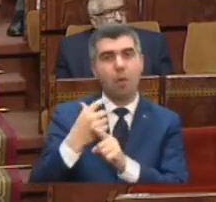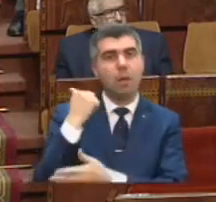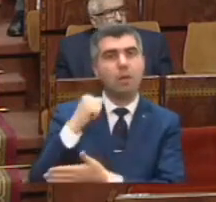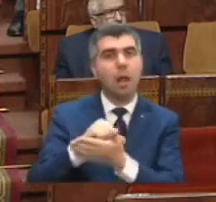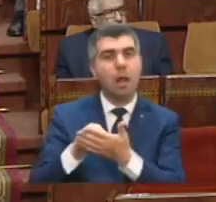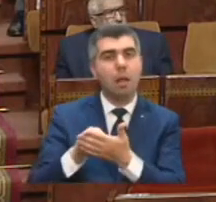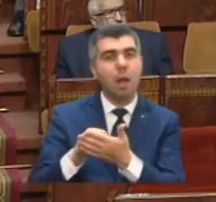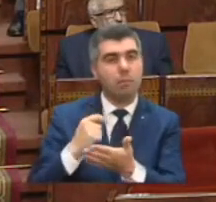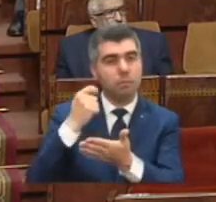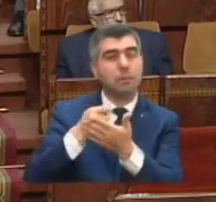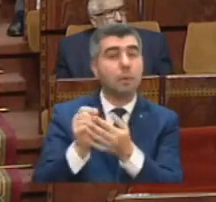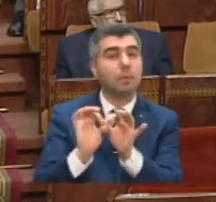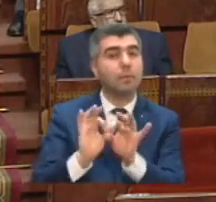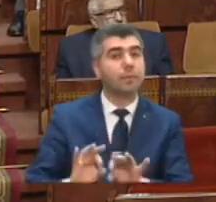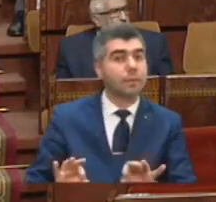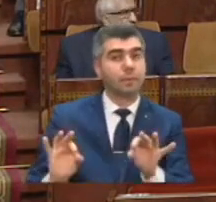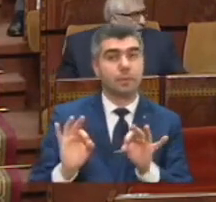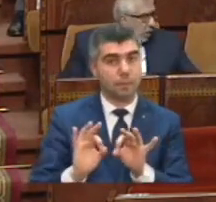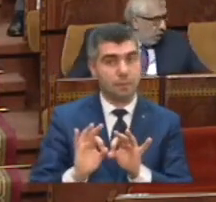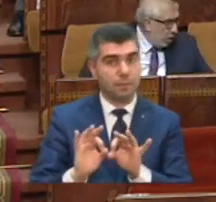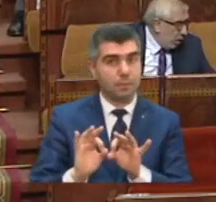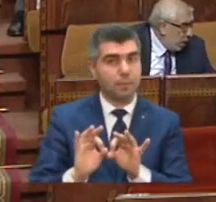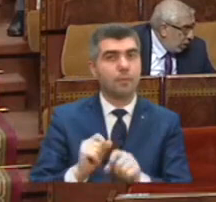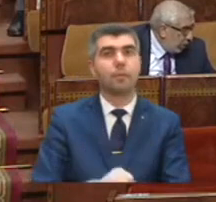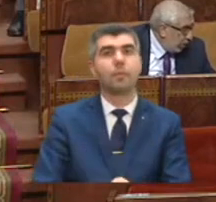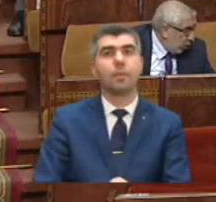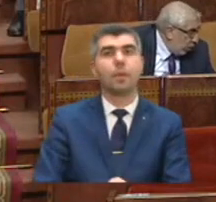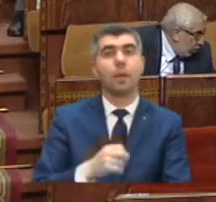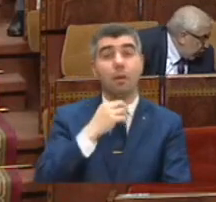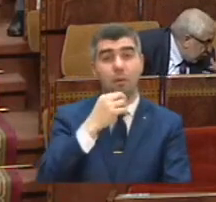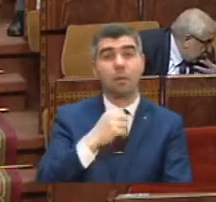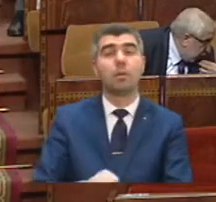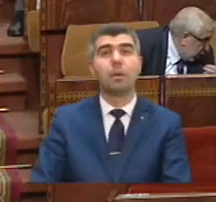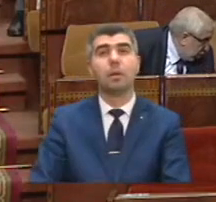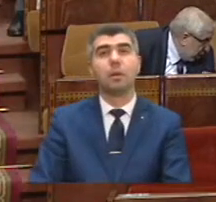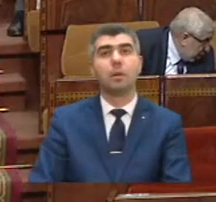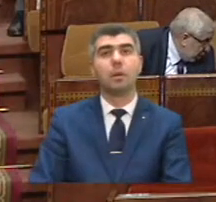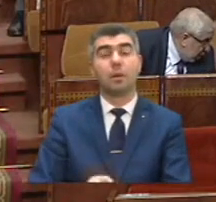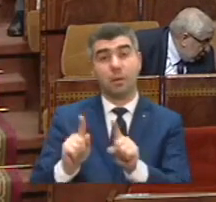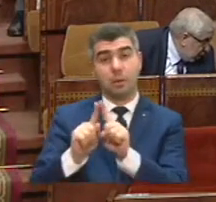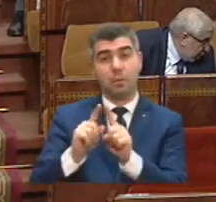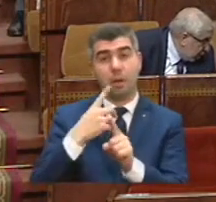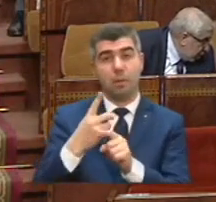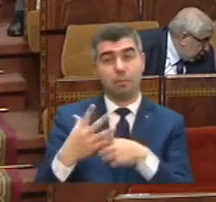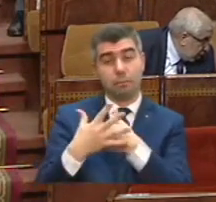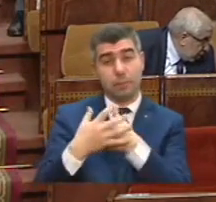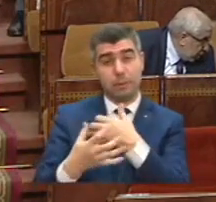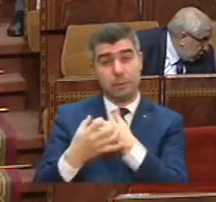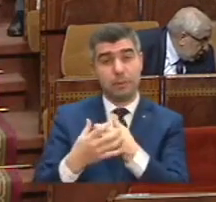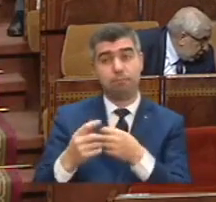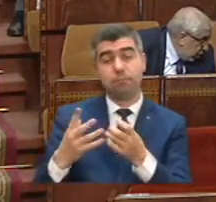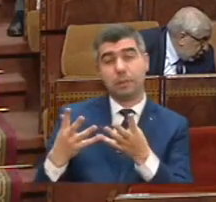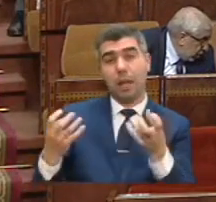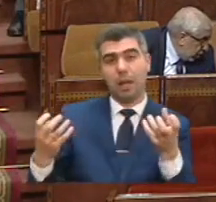العشوائي للمقالع. وهذا كيعطينا واحد الفكره على انه هذا واحد النوع من الاستنزاف لثروه